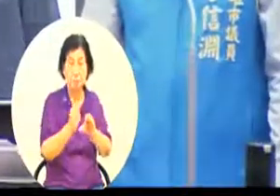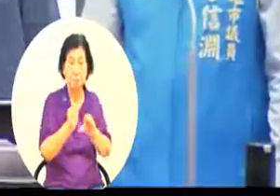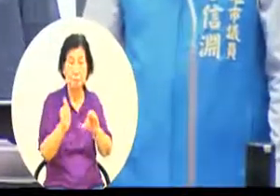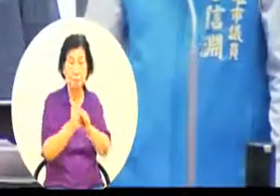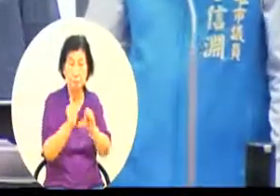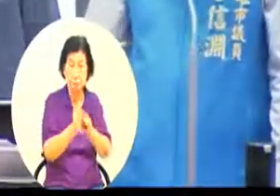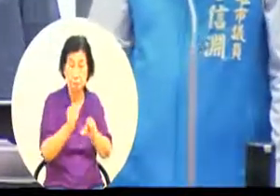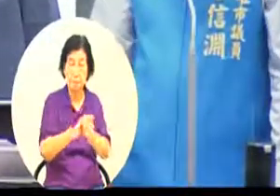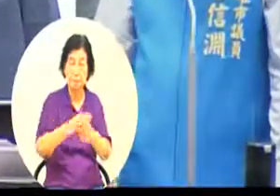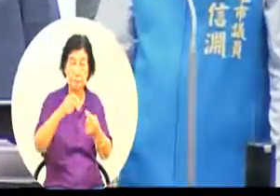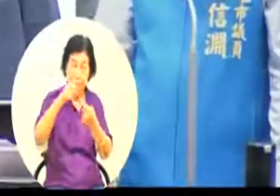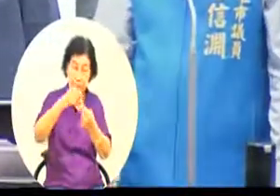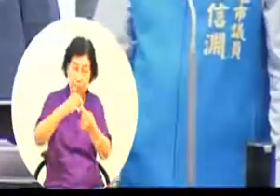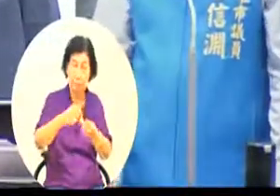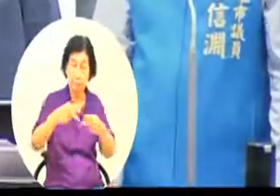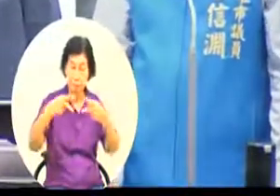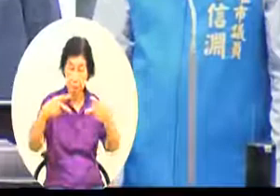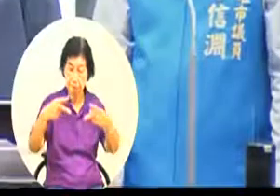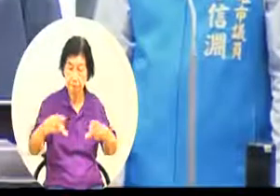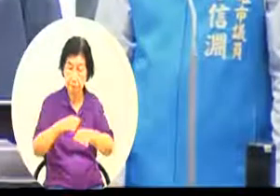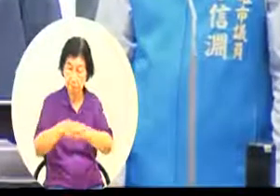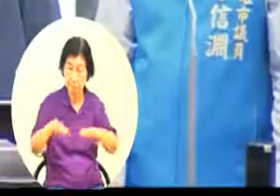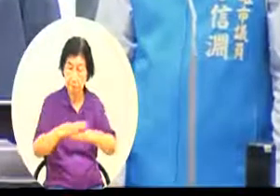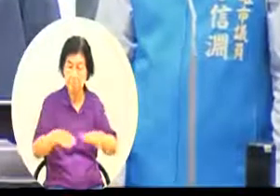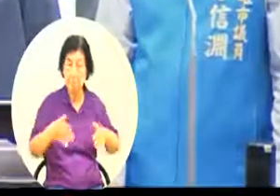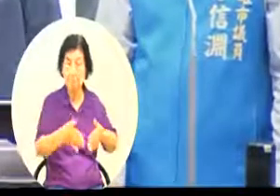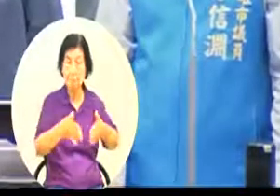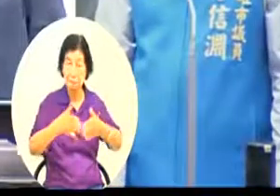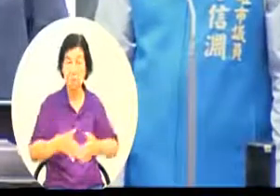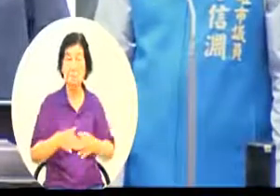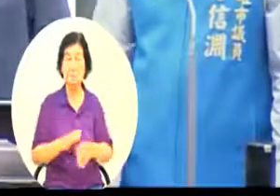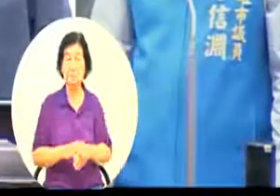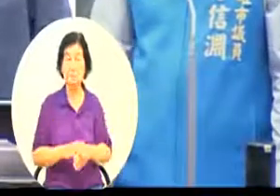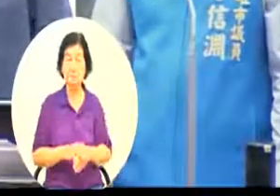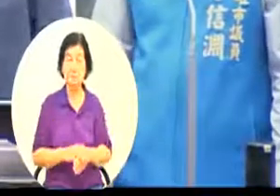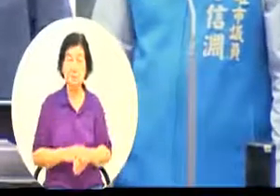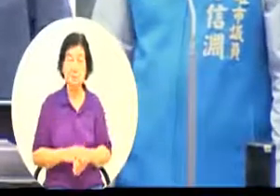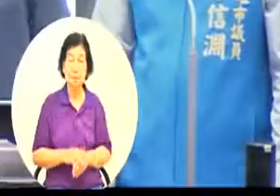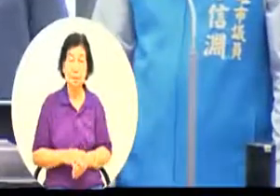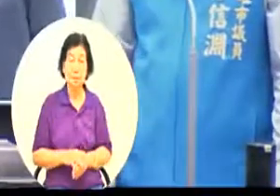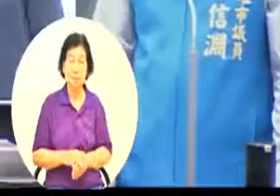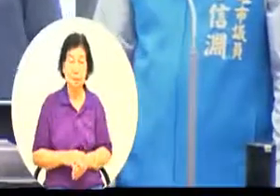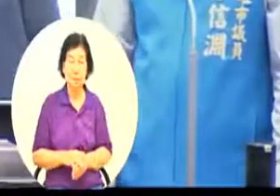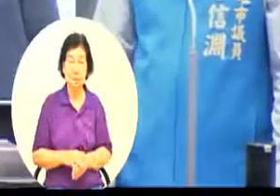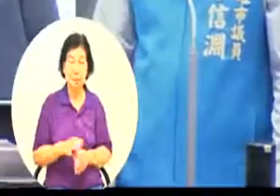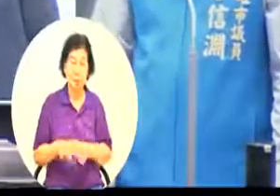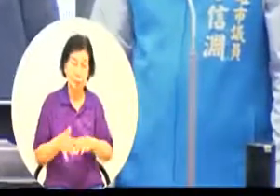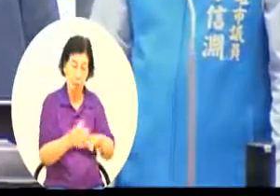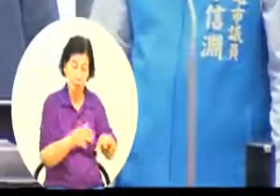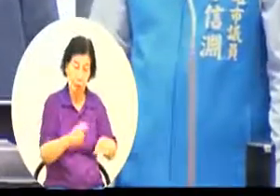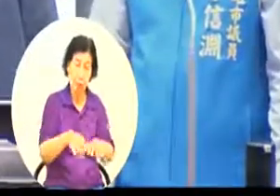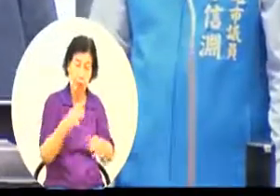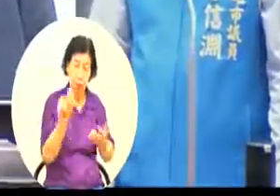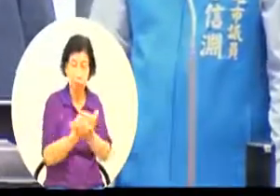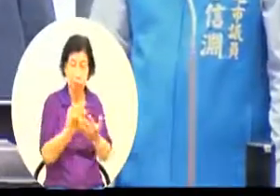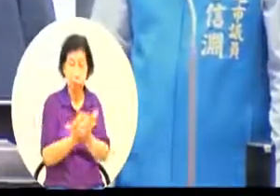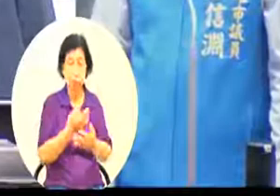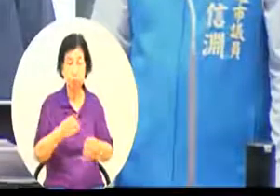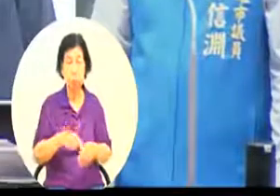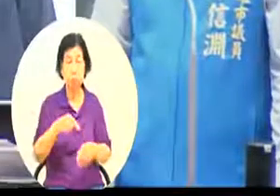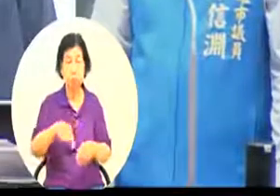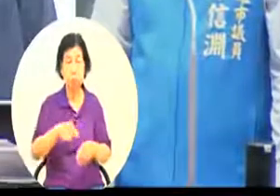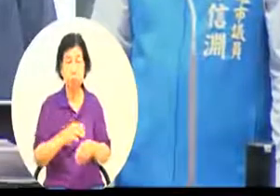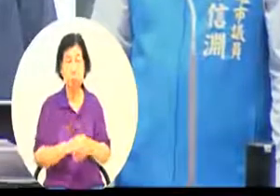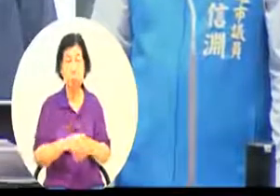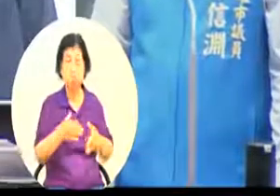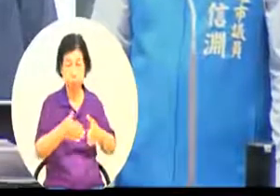然安全是最重要啊。如果安全的防护上有若干的不足，那我们认为应该